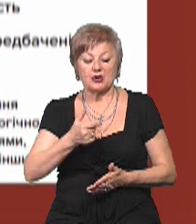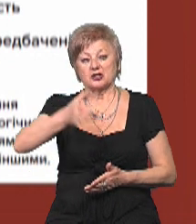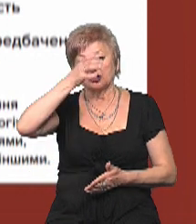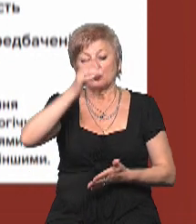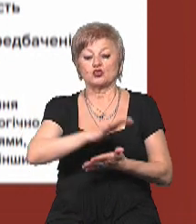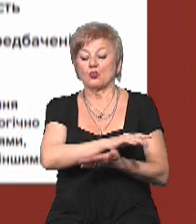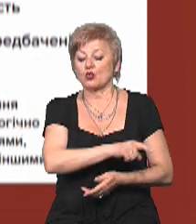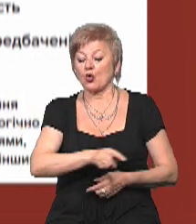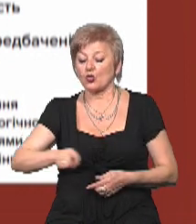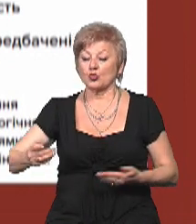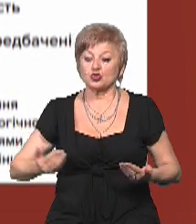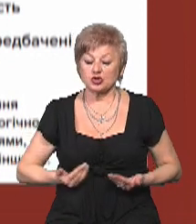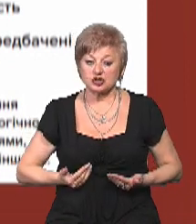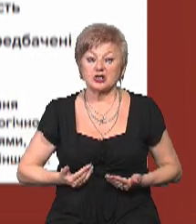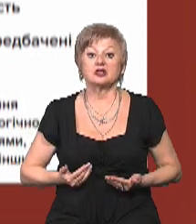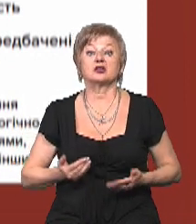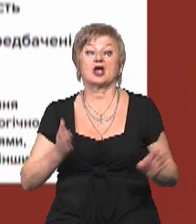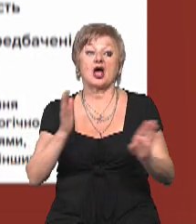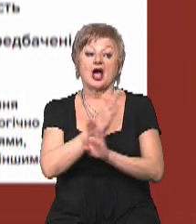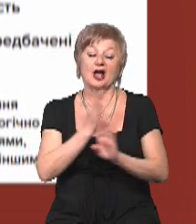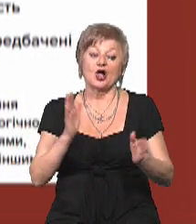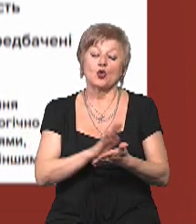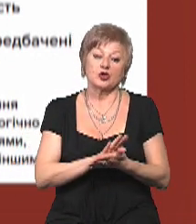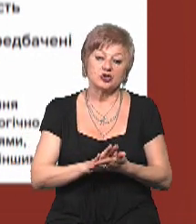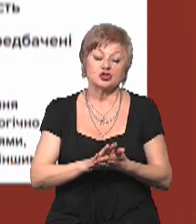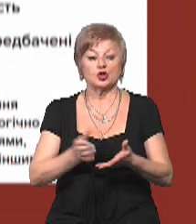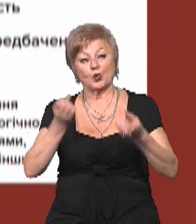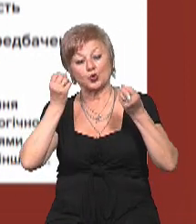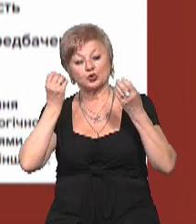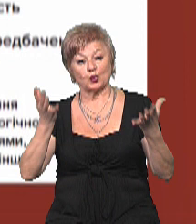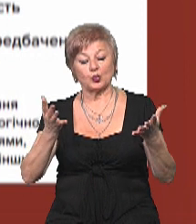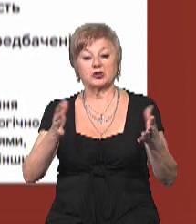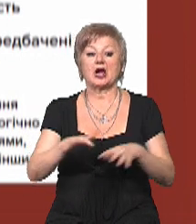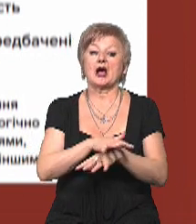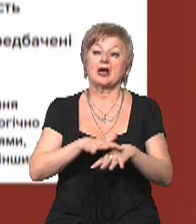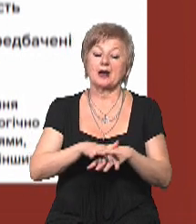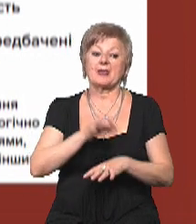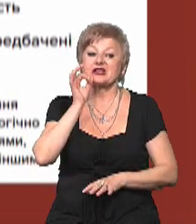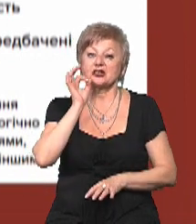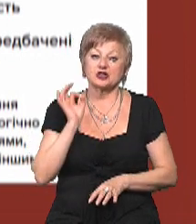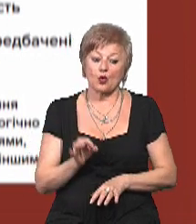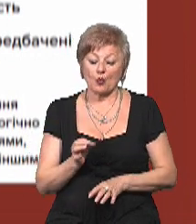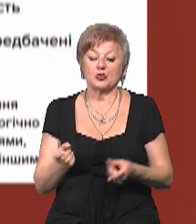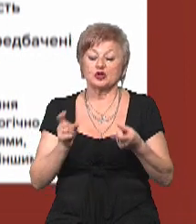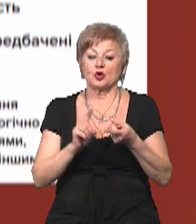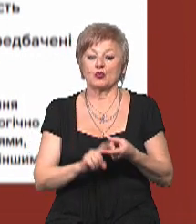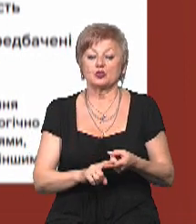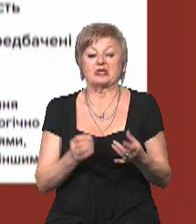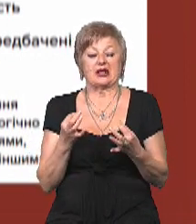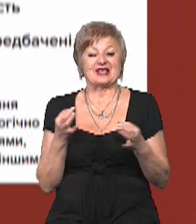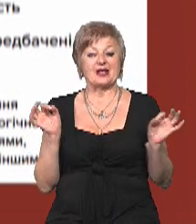життя, екологічна компетентність, культурна, громадянські, соціальні компетентності, пов'язані з ідеями